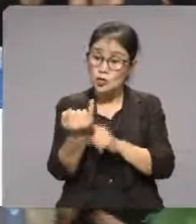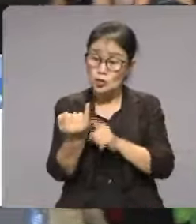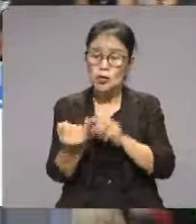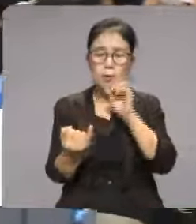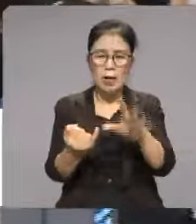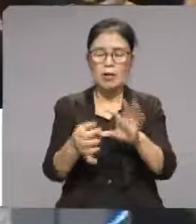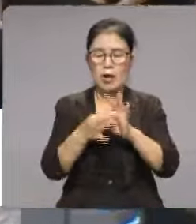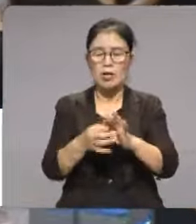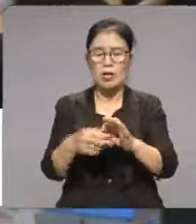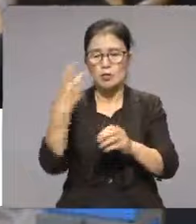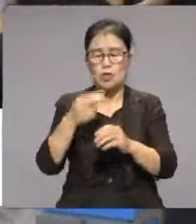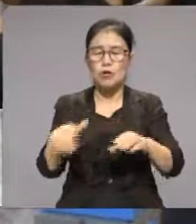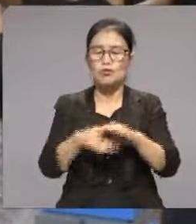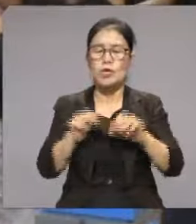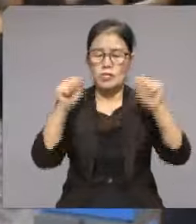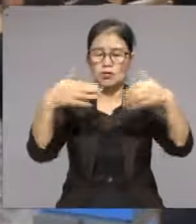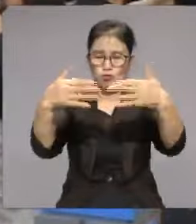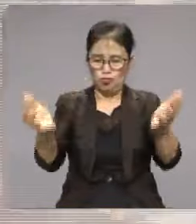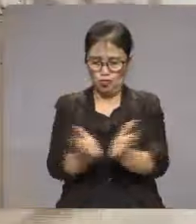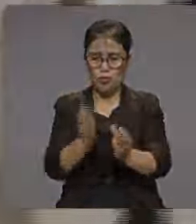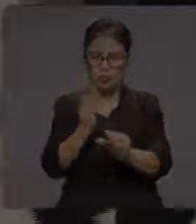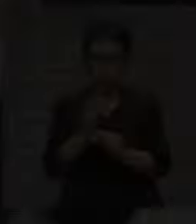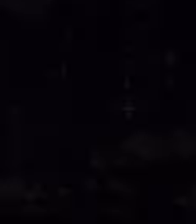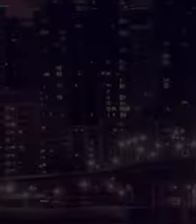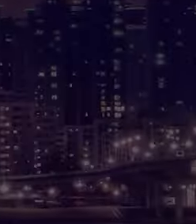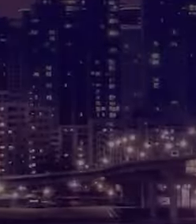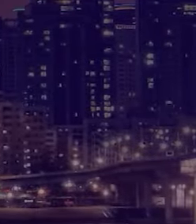조사는 문체부 등을 중심으로 이루어질 전망입니다